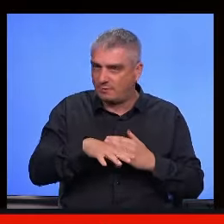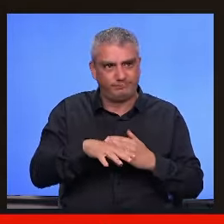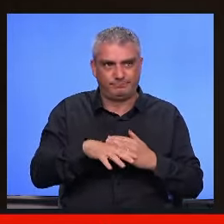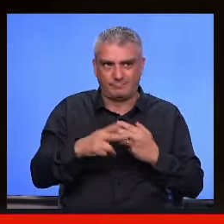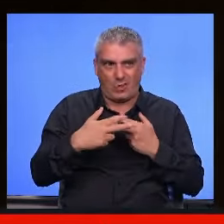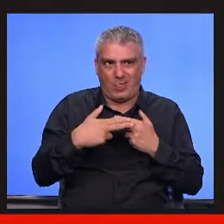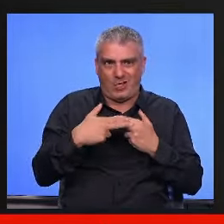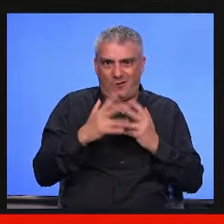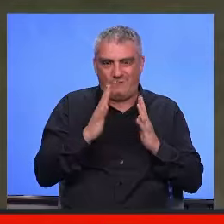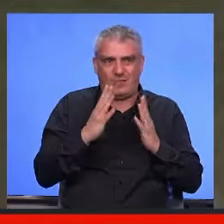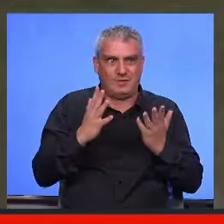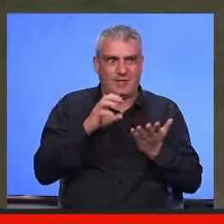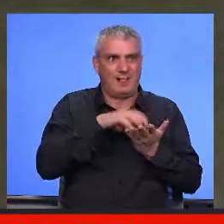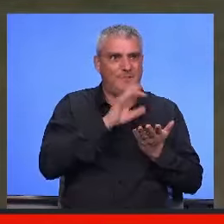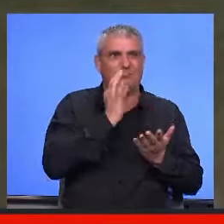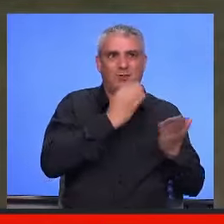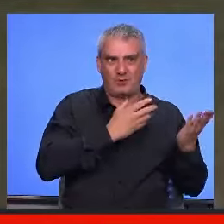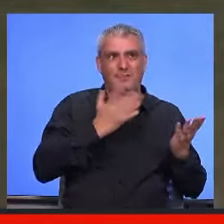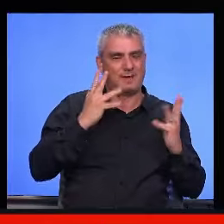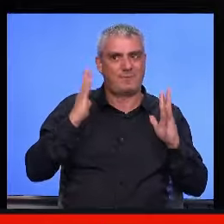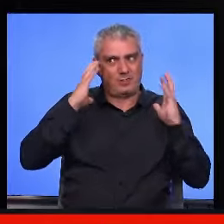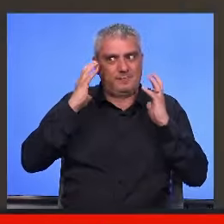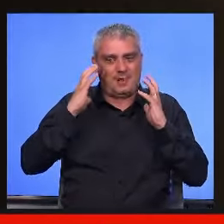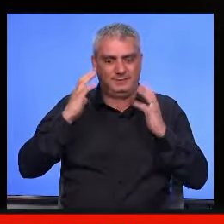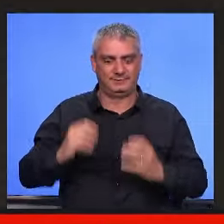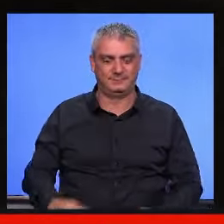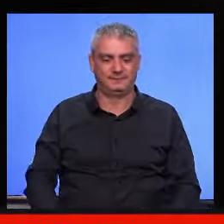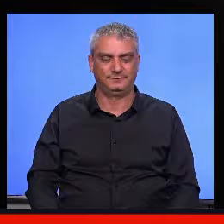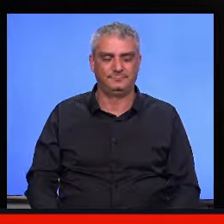קרוב למקום של הנעורים, אז זה היה מאוד מאוד מלחיץ.